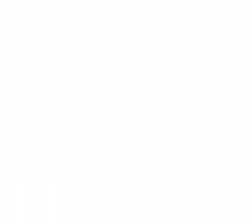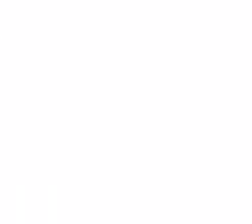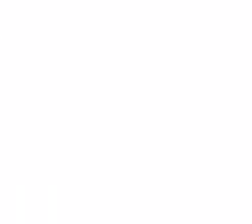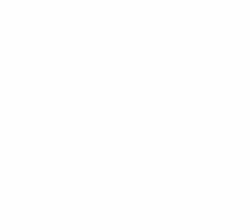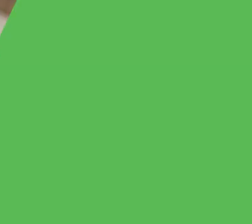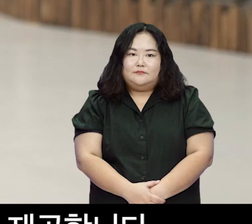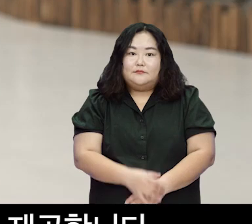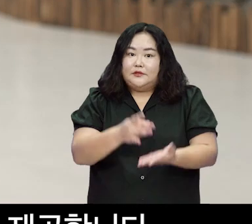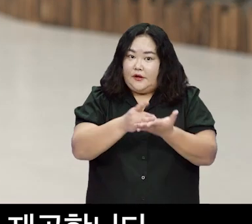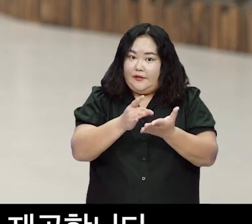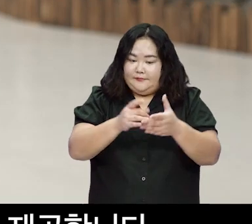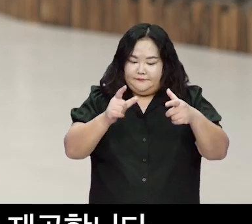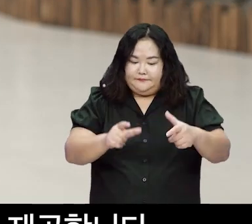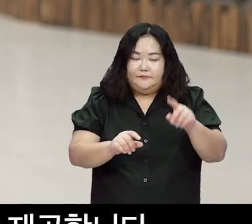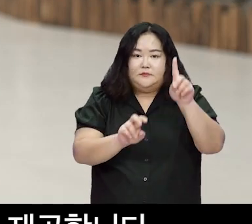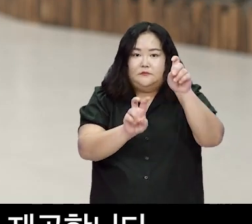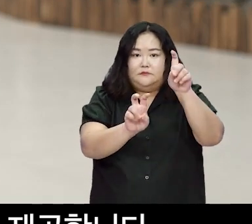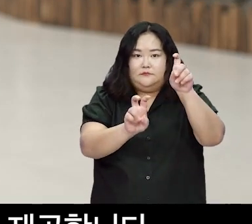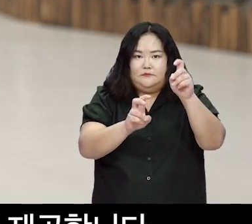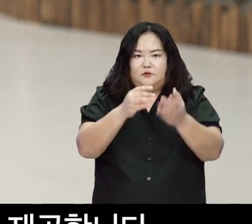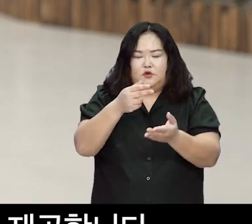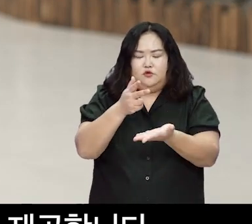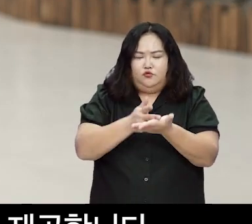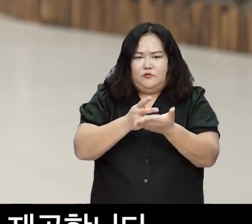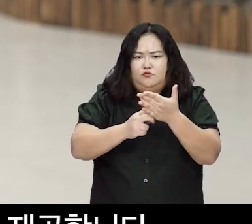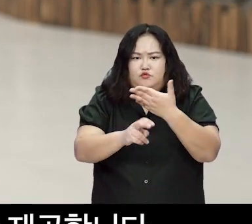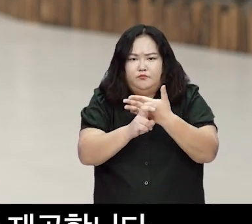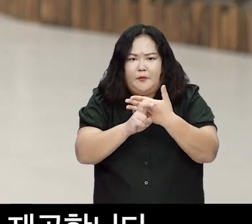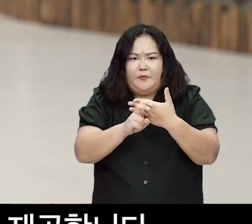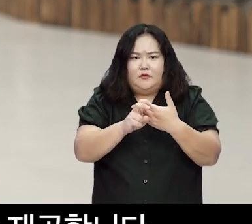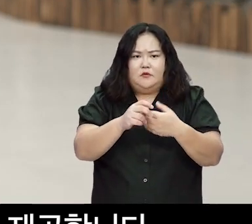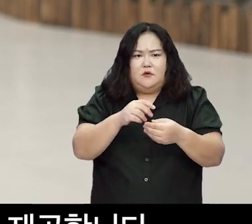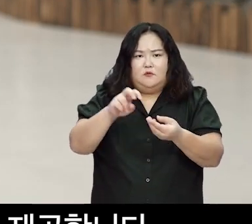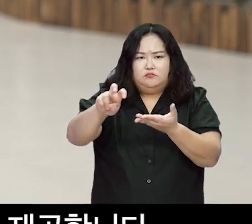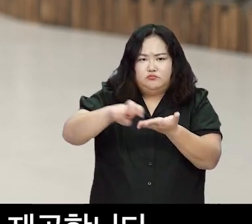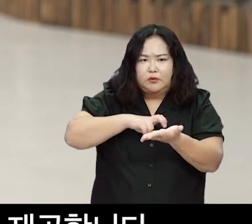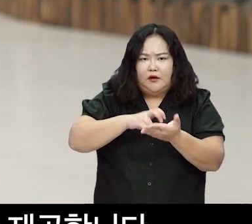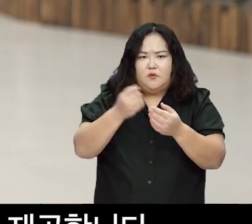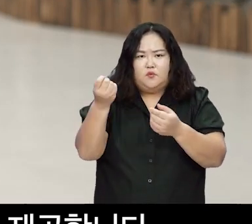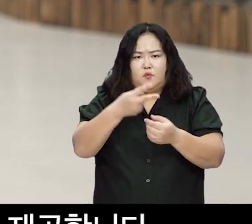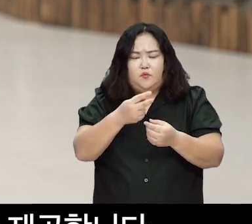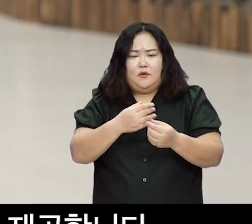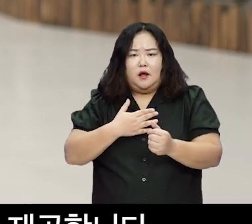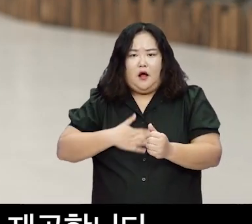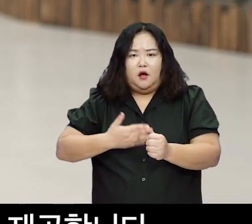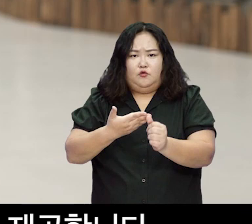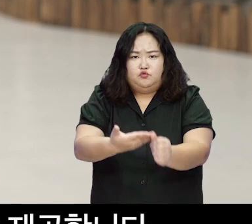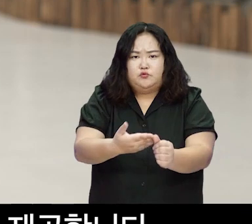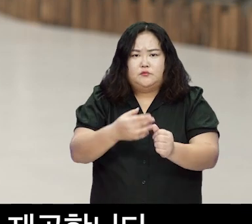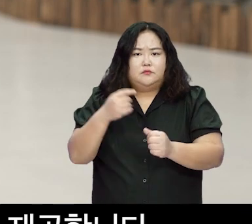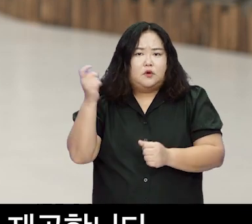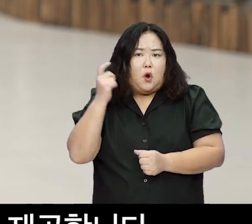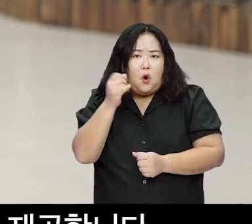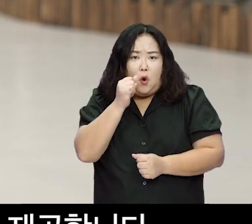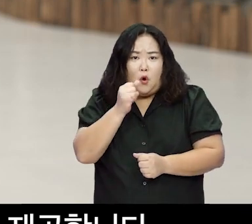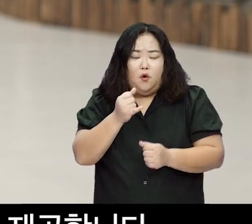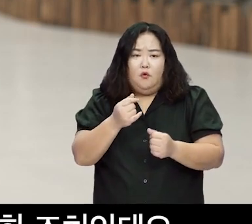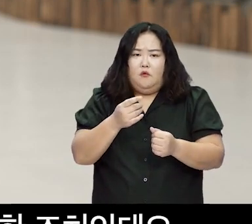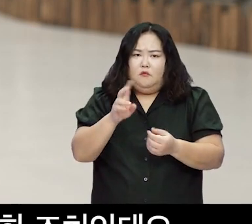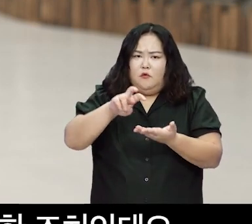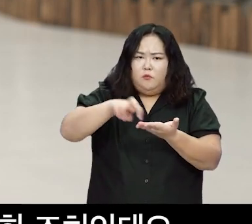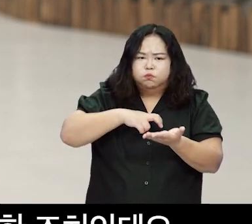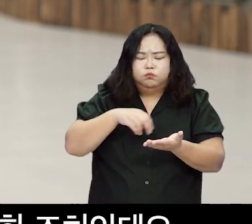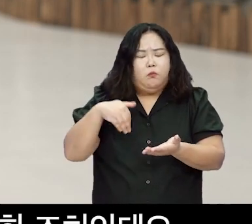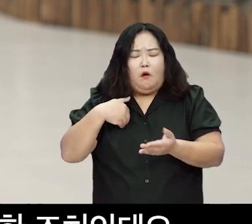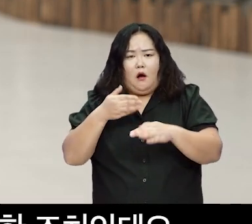수여했습니다 천시가 20일부터 주정차 단속시 문자 메시지와 함께 음성알림 서비스를 제공합니다